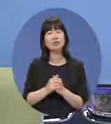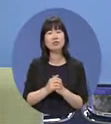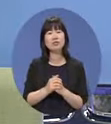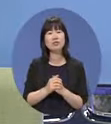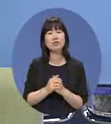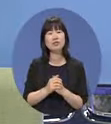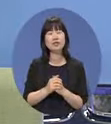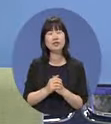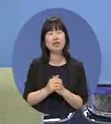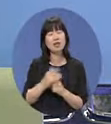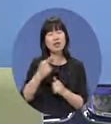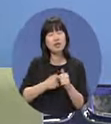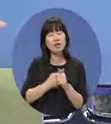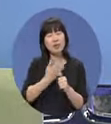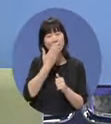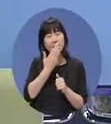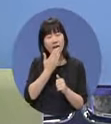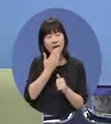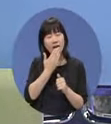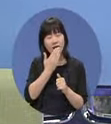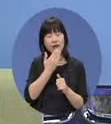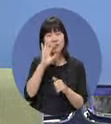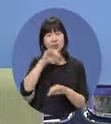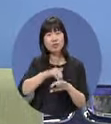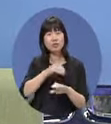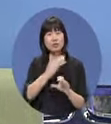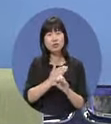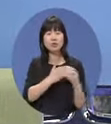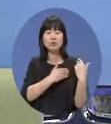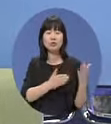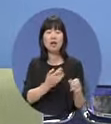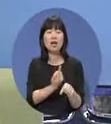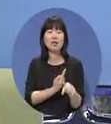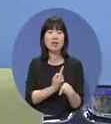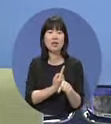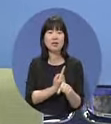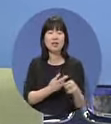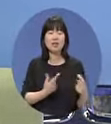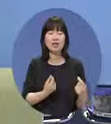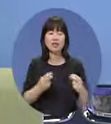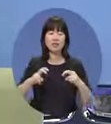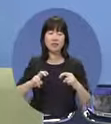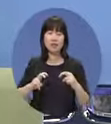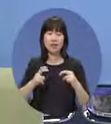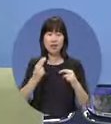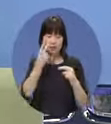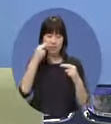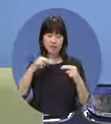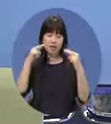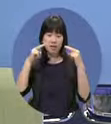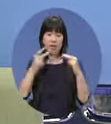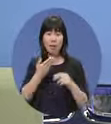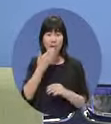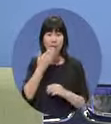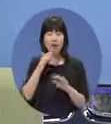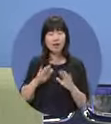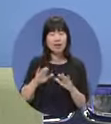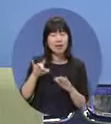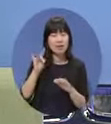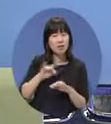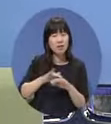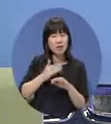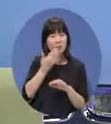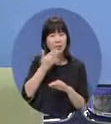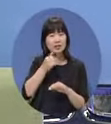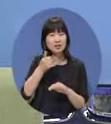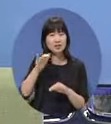훈련하고 있으니까 그냥 두면 한 시간도 먹어요. 그래서 같이 앉아가지고 눈을 맞추면서 자 먹자 먹자. 처음엔 막 잘 먹는다